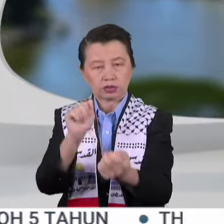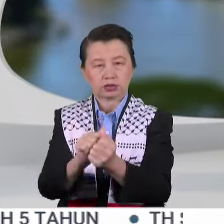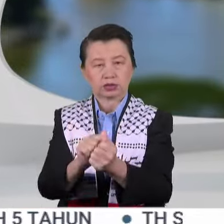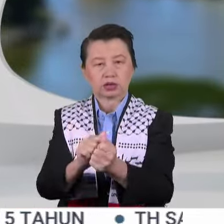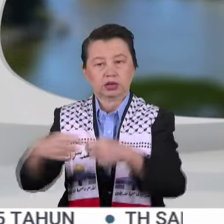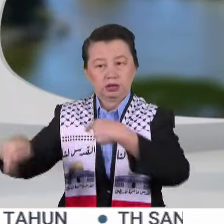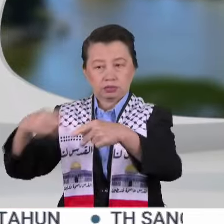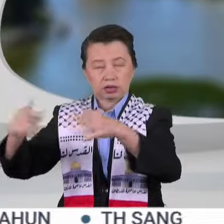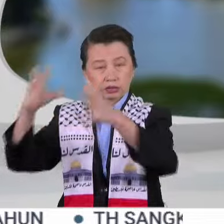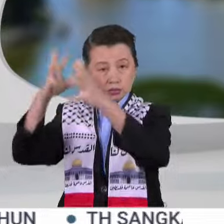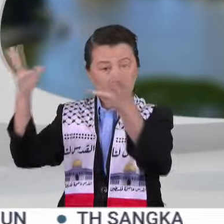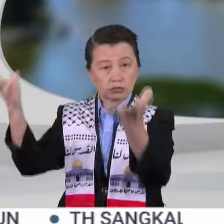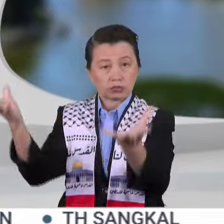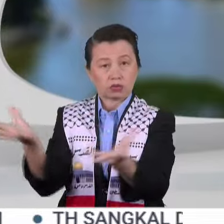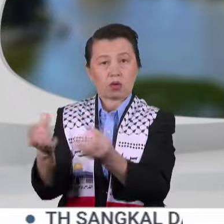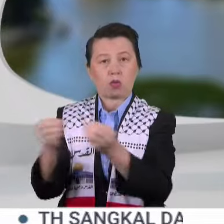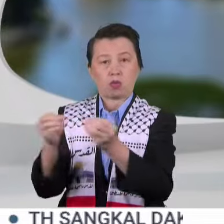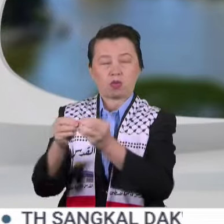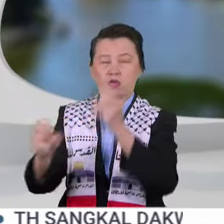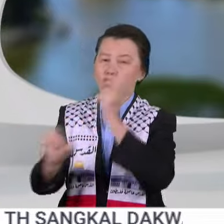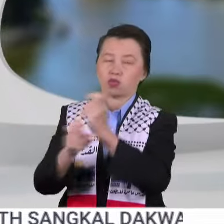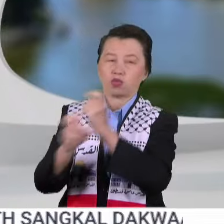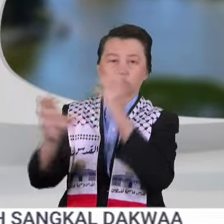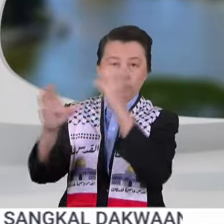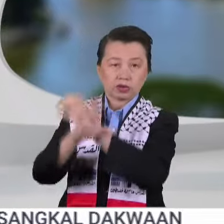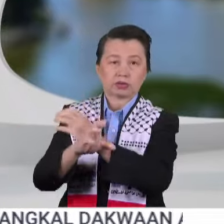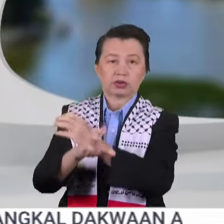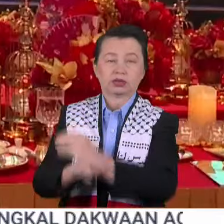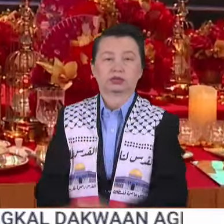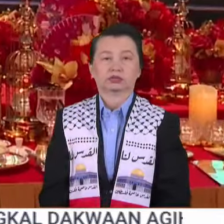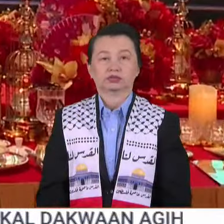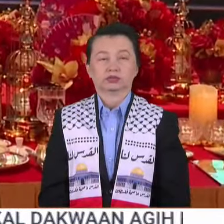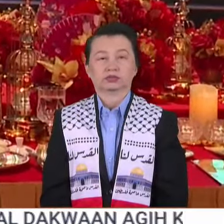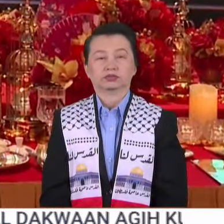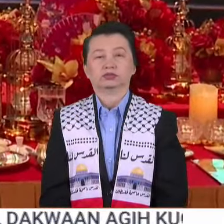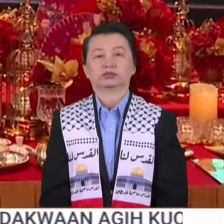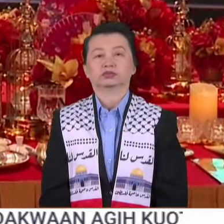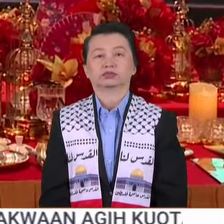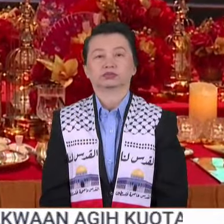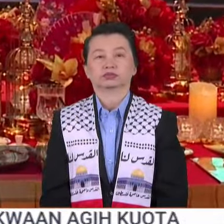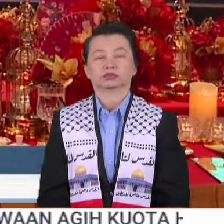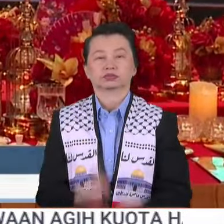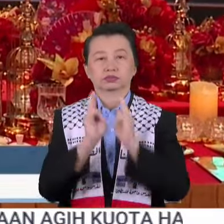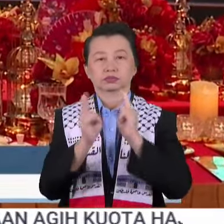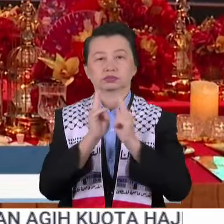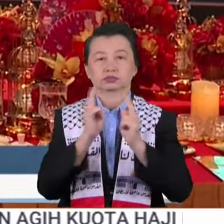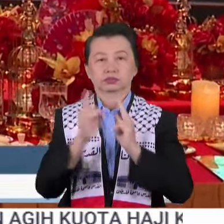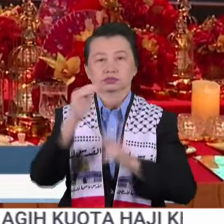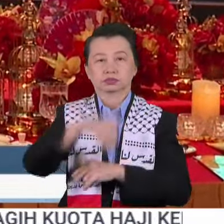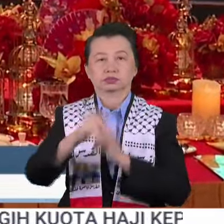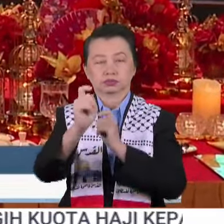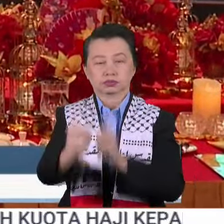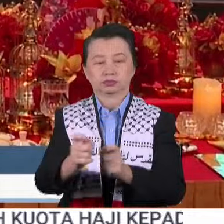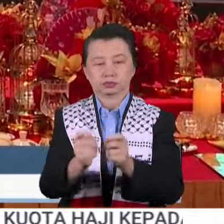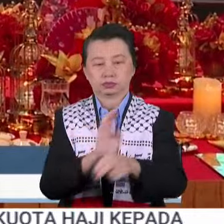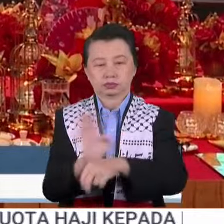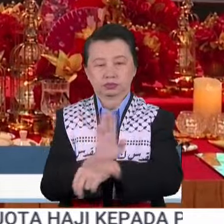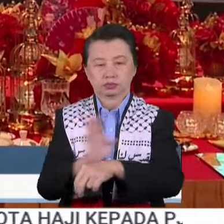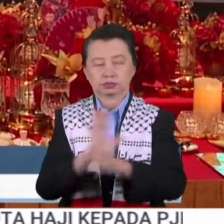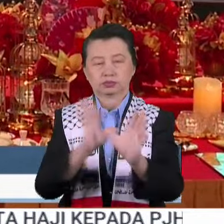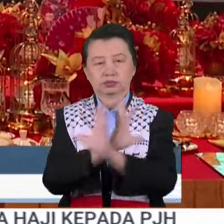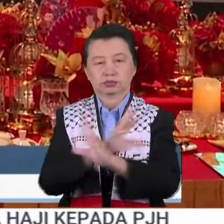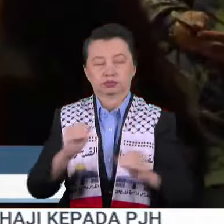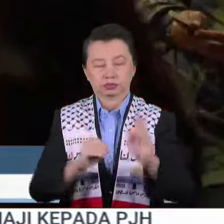dalam arena pasaran global yang semakin mencabar. berucap pada Malam Anugerah Usahawan